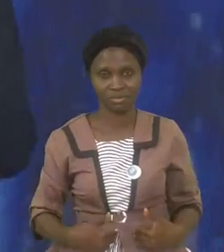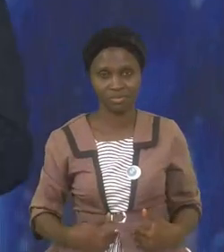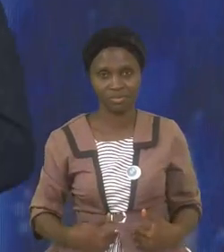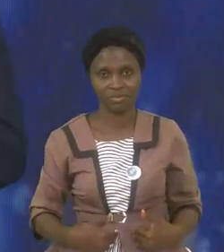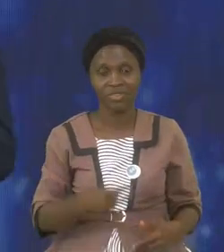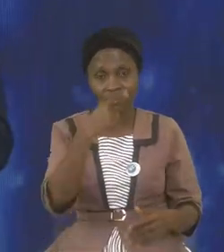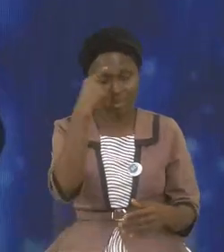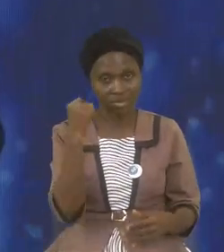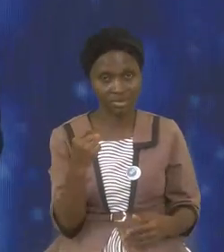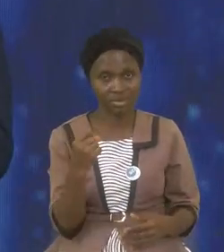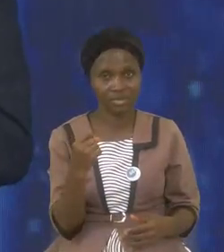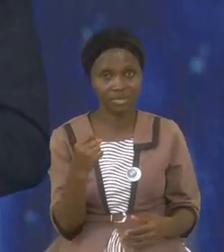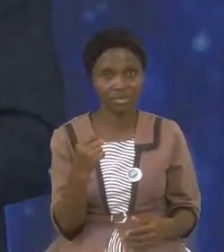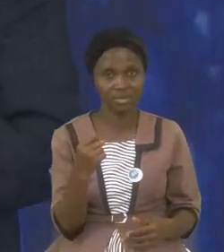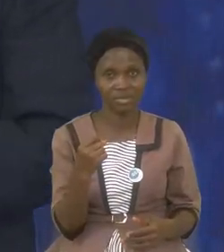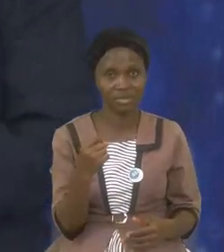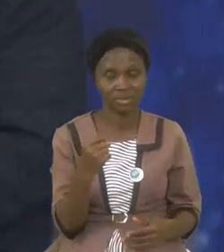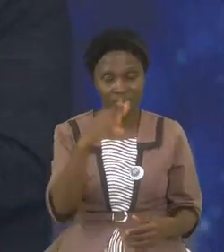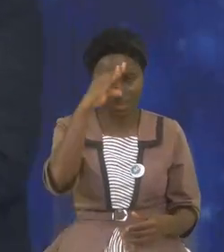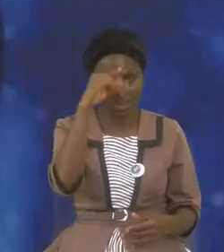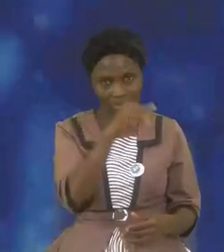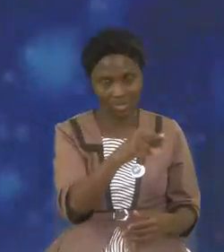lui aucune blessure